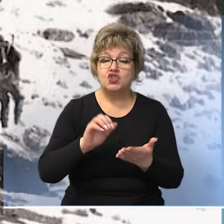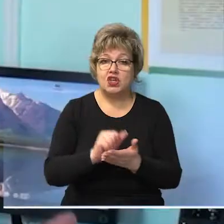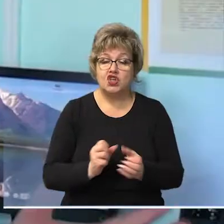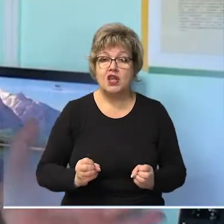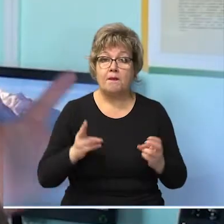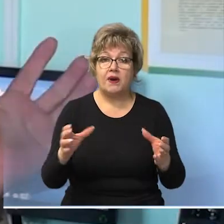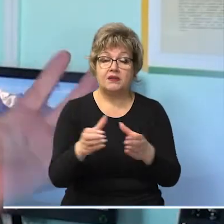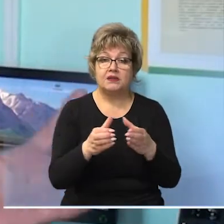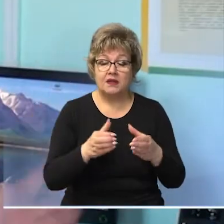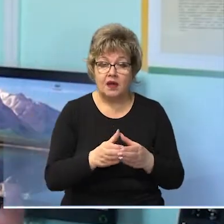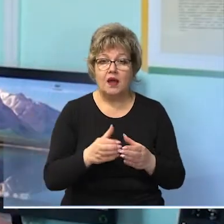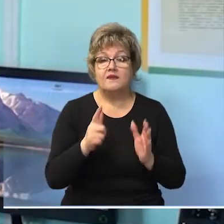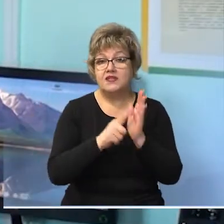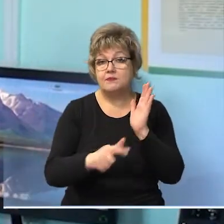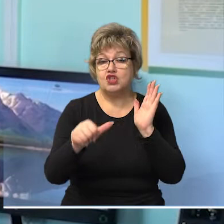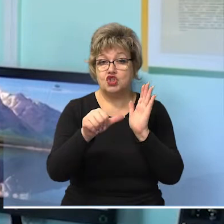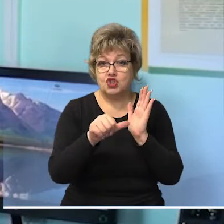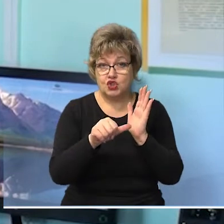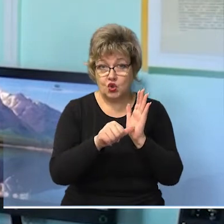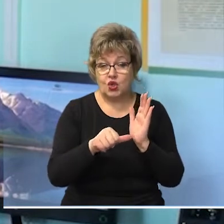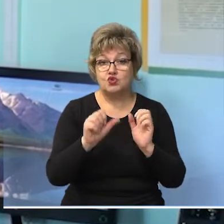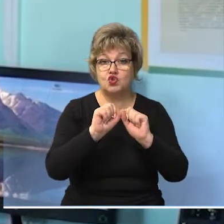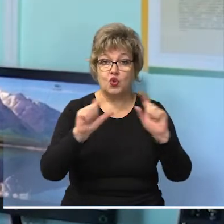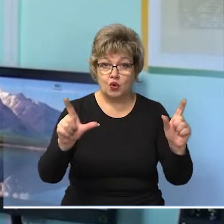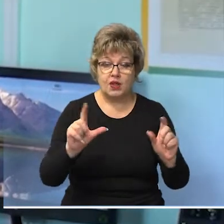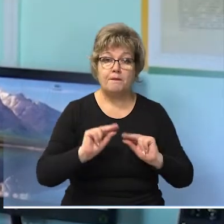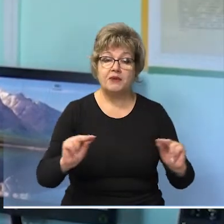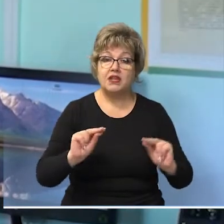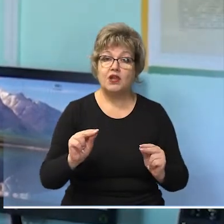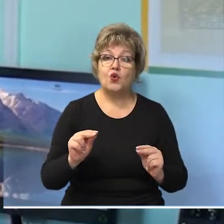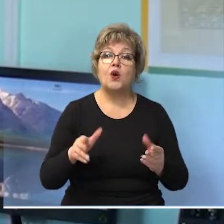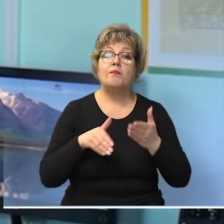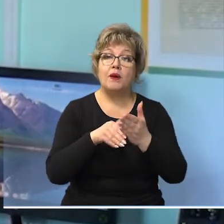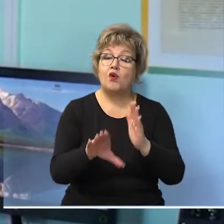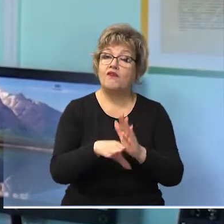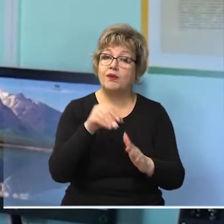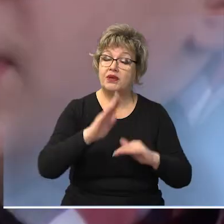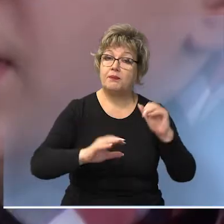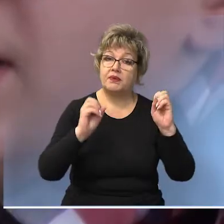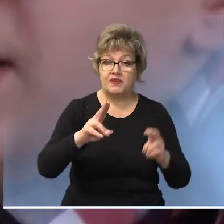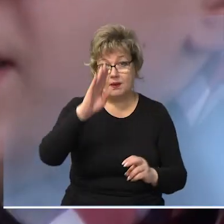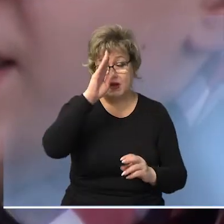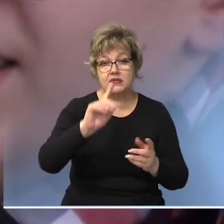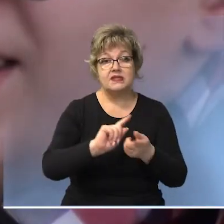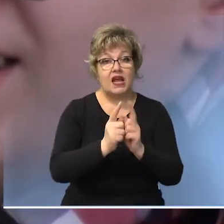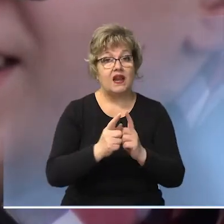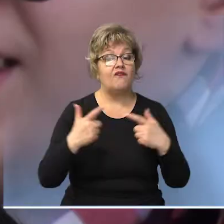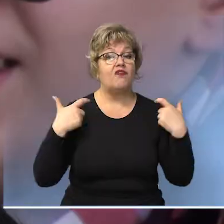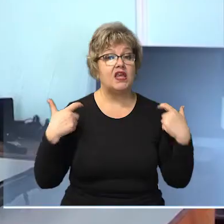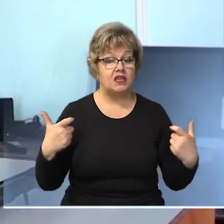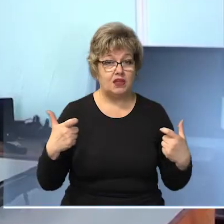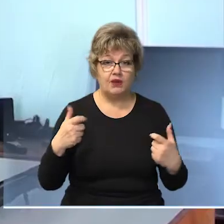бандформирований. Многим своим ученикам 76-й гигантовской школы педагог помог с выбором профессии. Парни стали